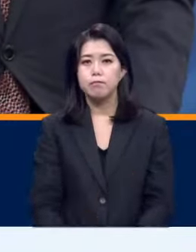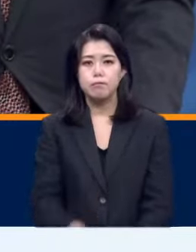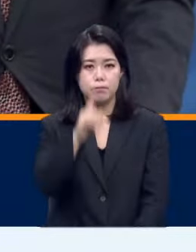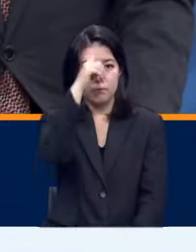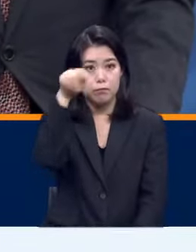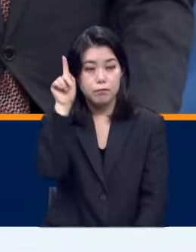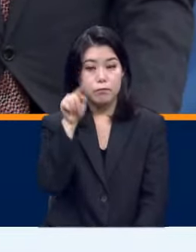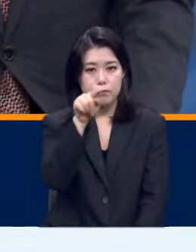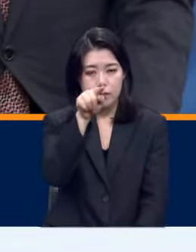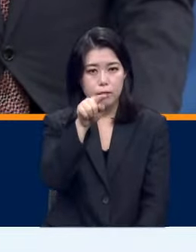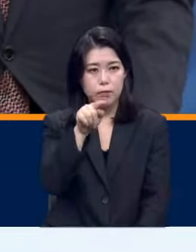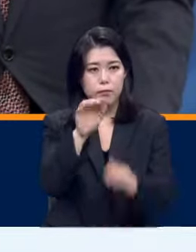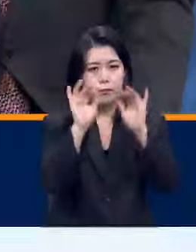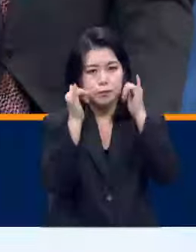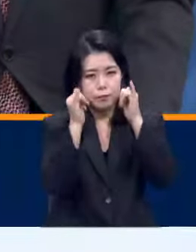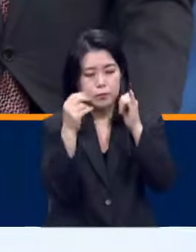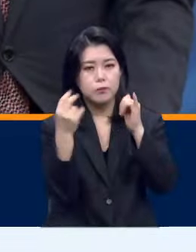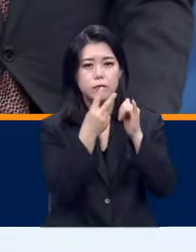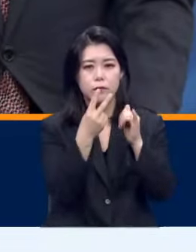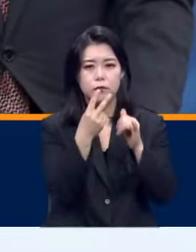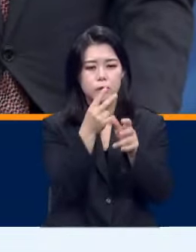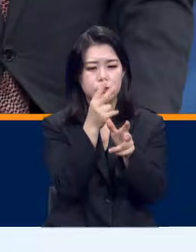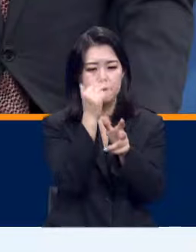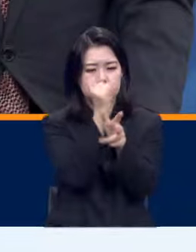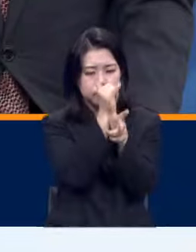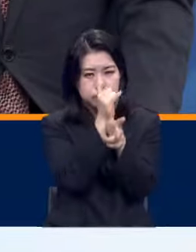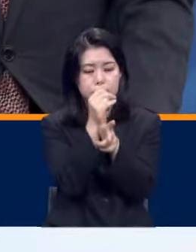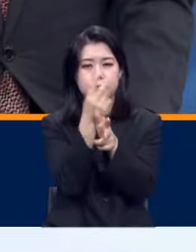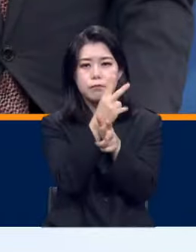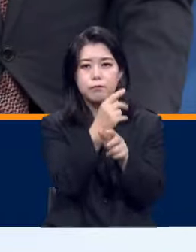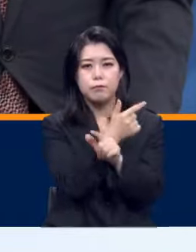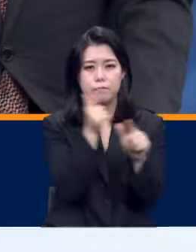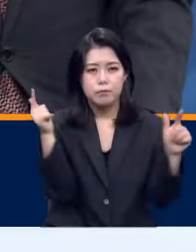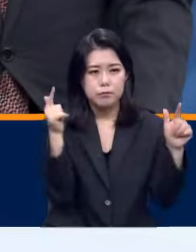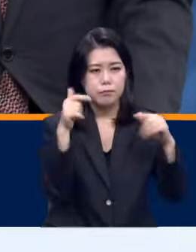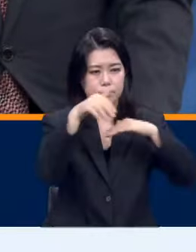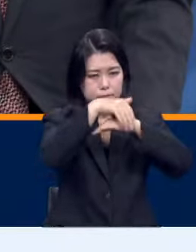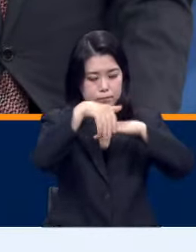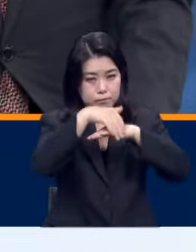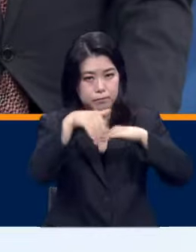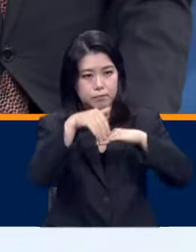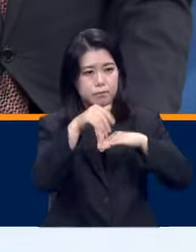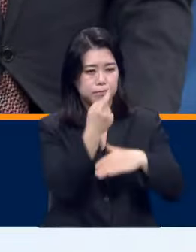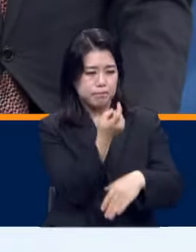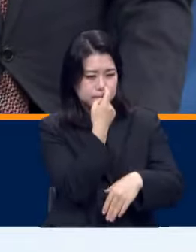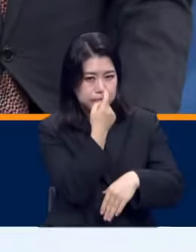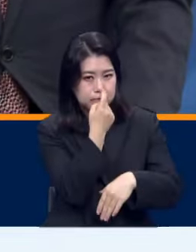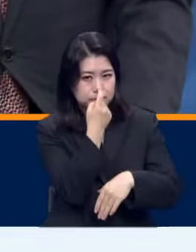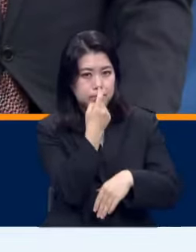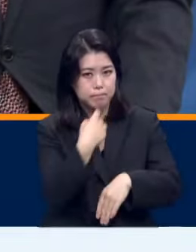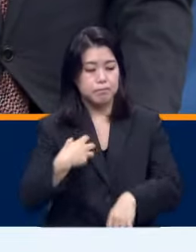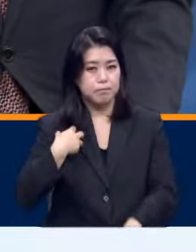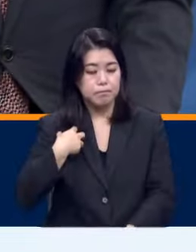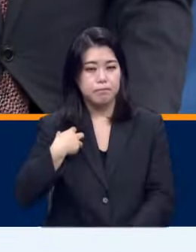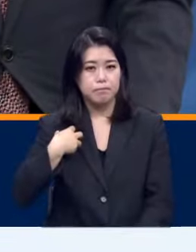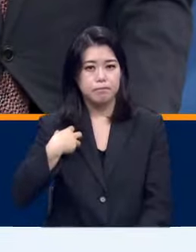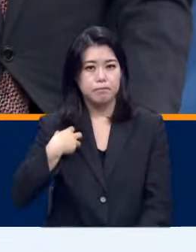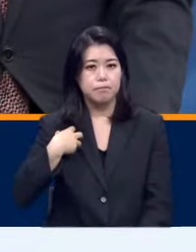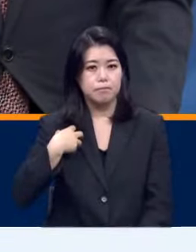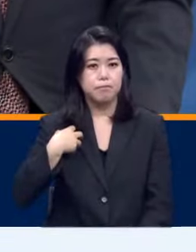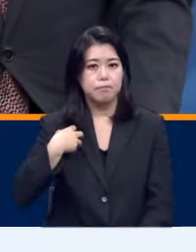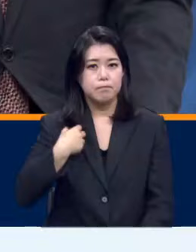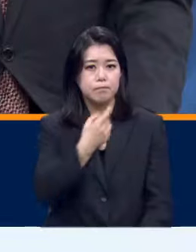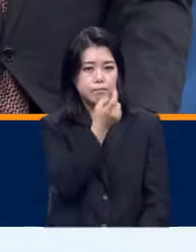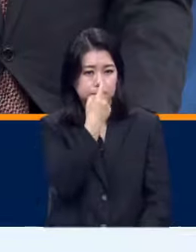러시아로부터 뭐 드론 전설이나 새로운 이제 첩보전 전술들을 좀 이렇게 같이 이제 배우는 역할들 그리고 또 수용하는